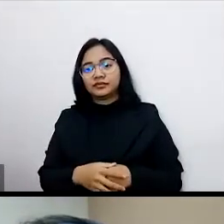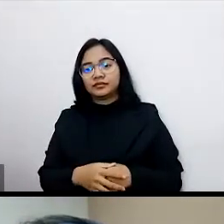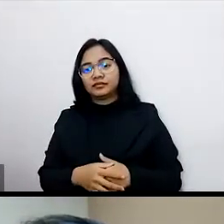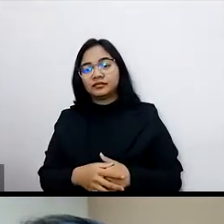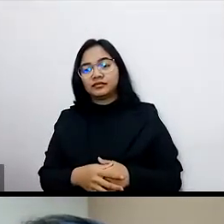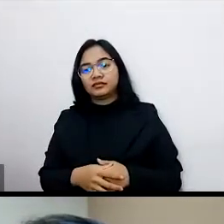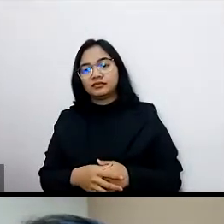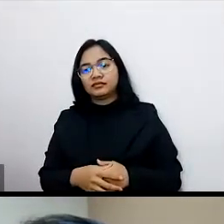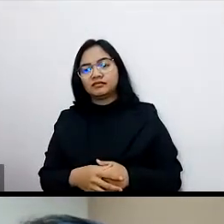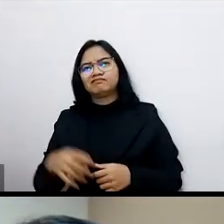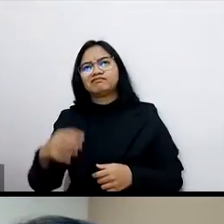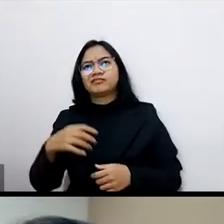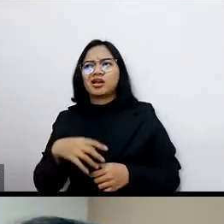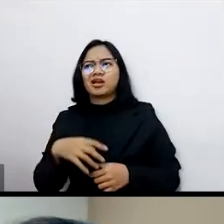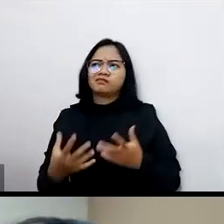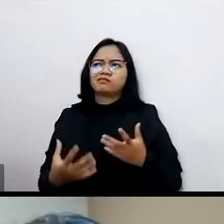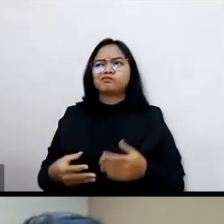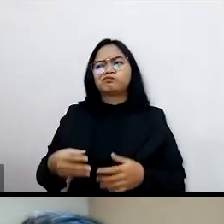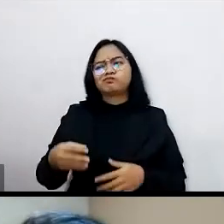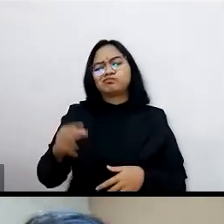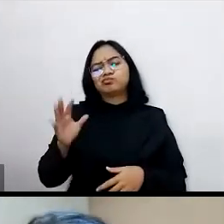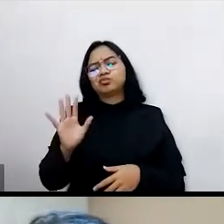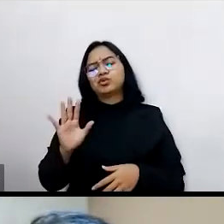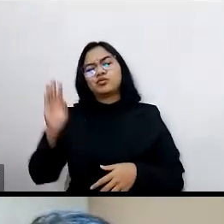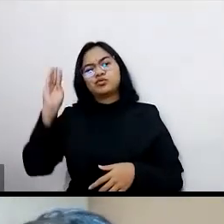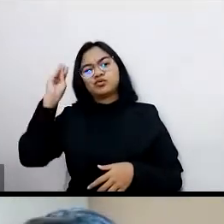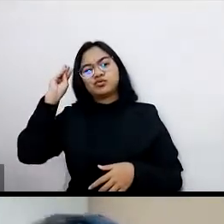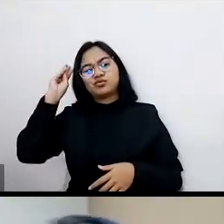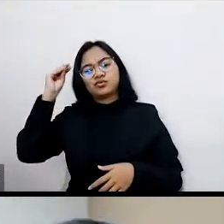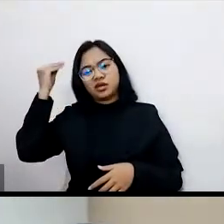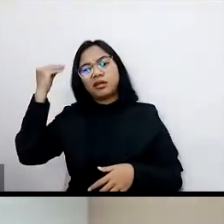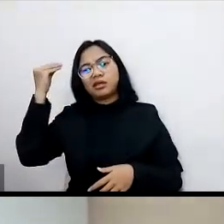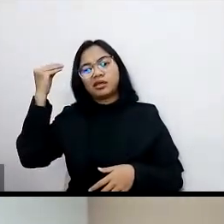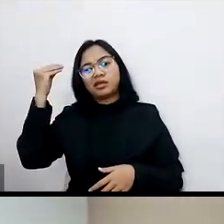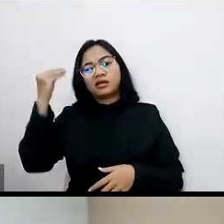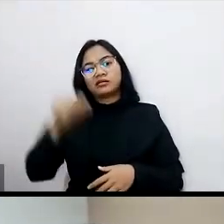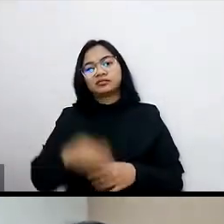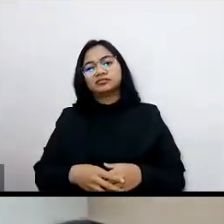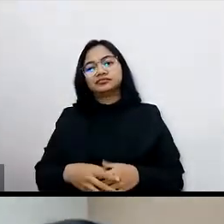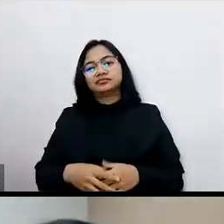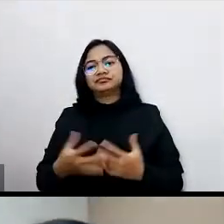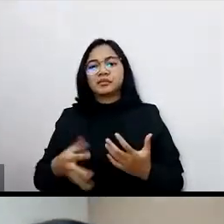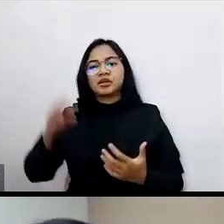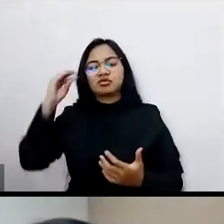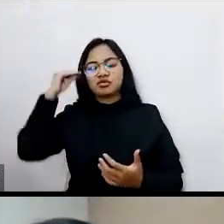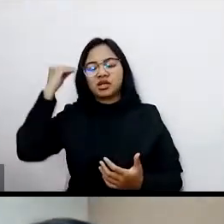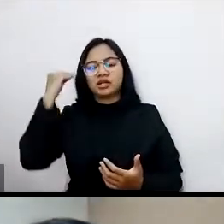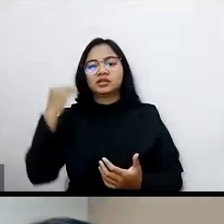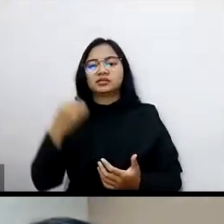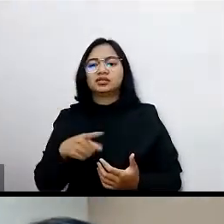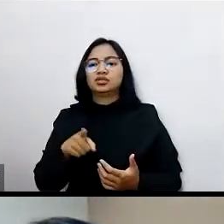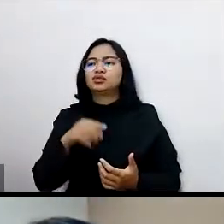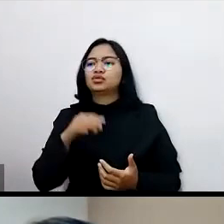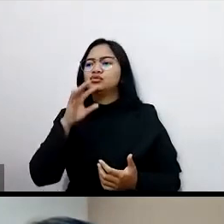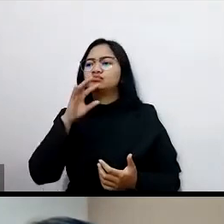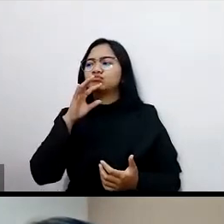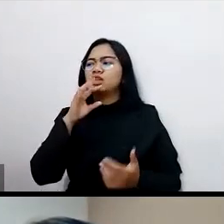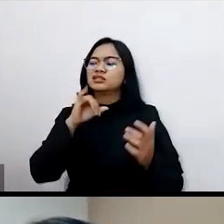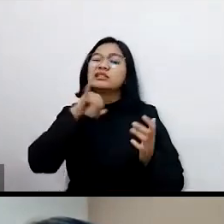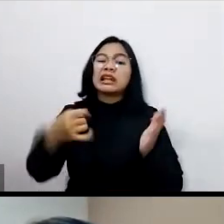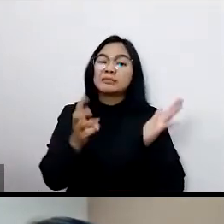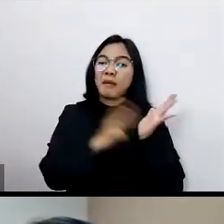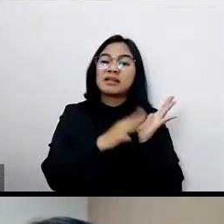bukan kesulitan ya dijalani aja sih, memang sulit ya, mungkin itu jadi problem yang akhirnya membuat